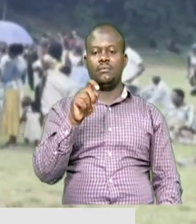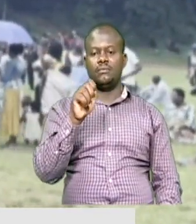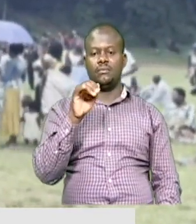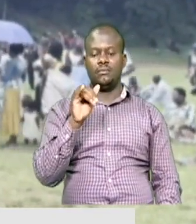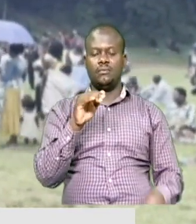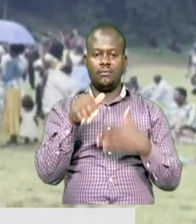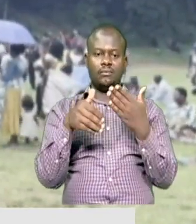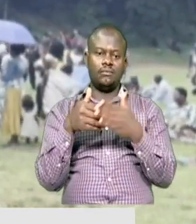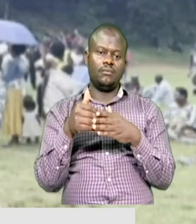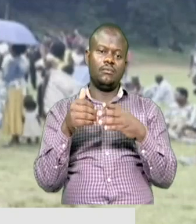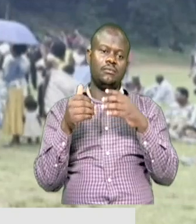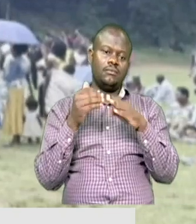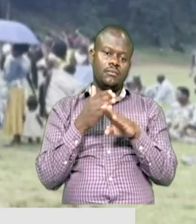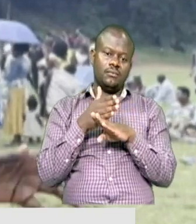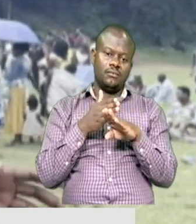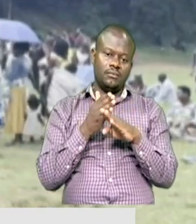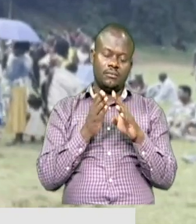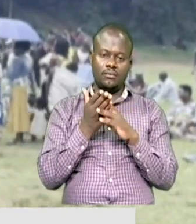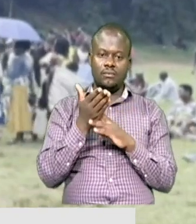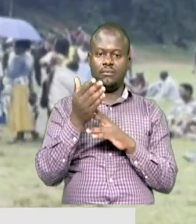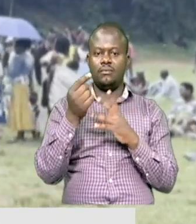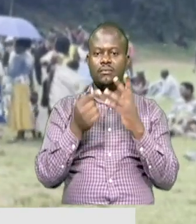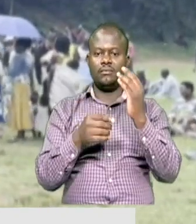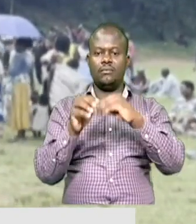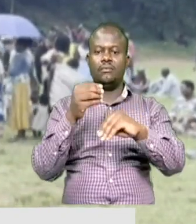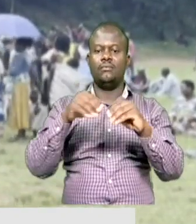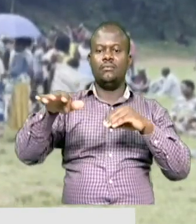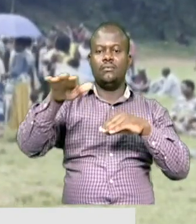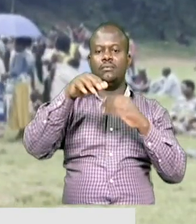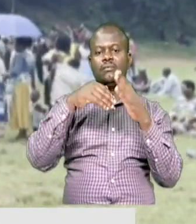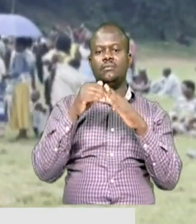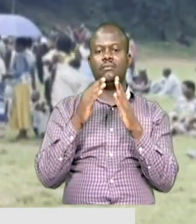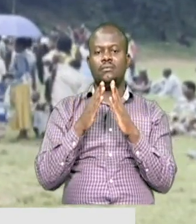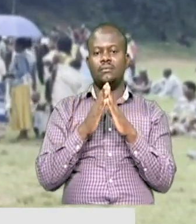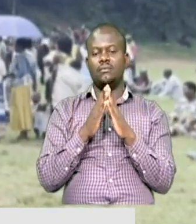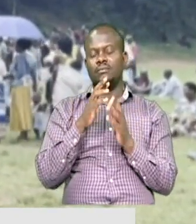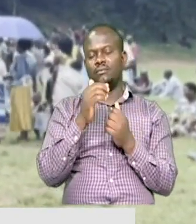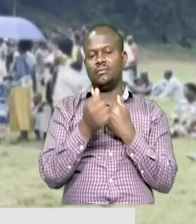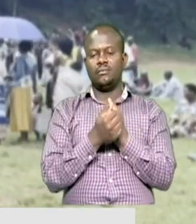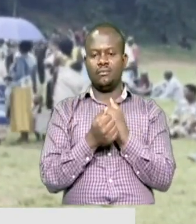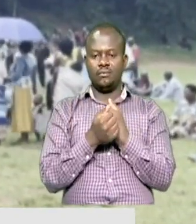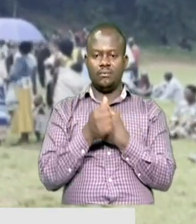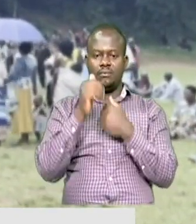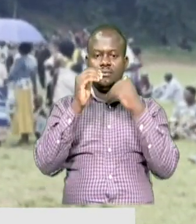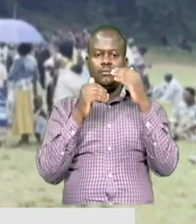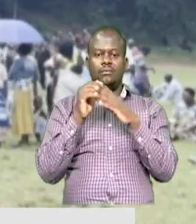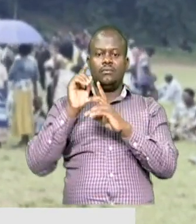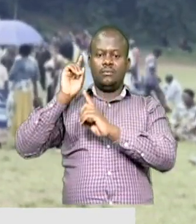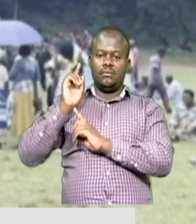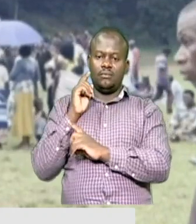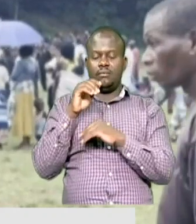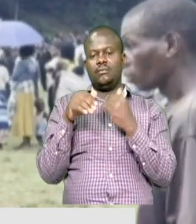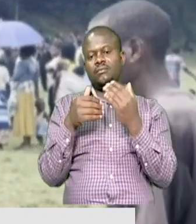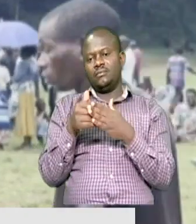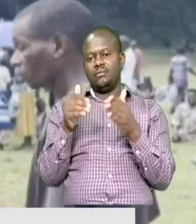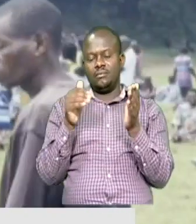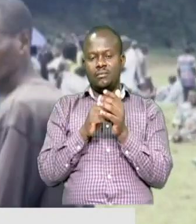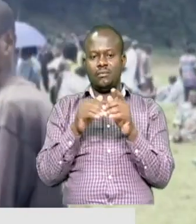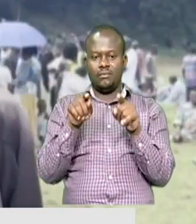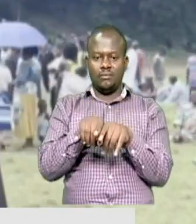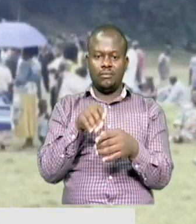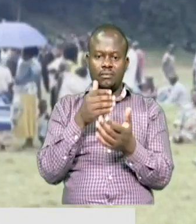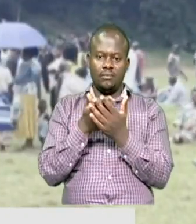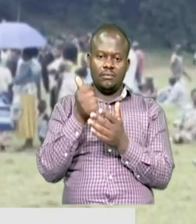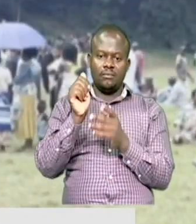zibwe zibagwa inyama zikanyuzwa zijya gucururizwa mu mujyi wa Rubavu. Inzego z'umutekano nazo zikaba zasabye